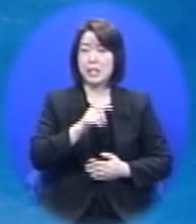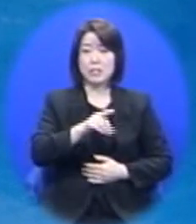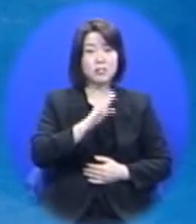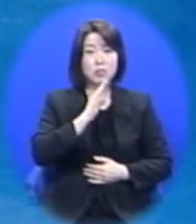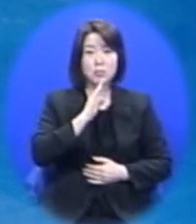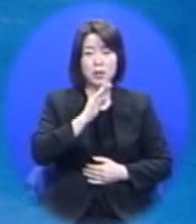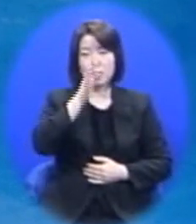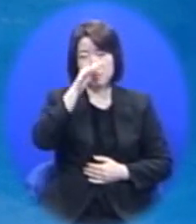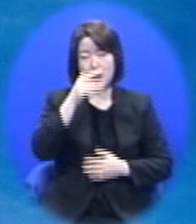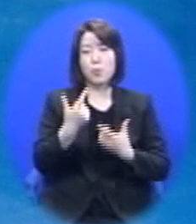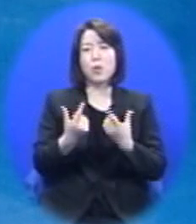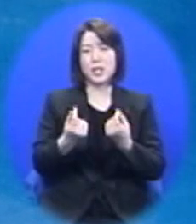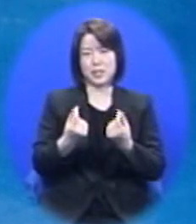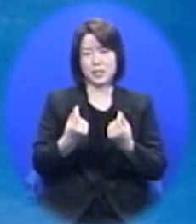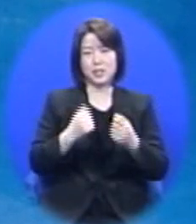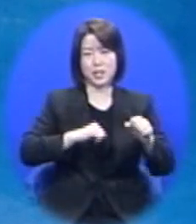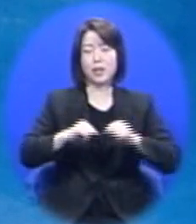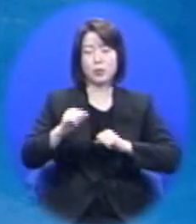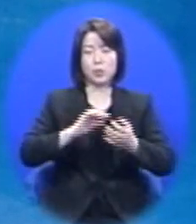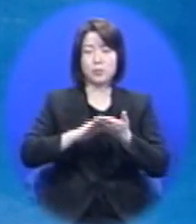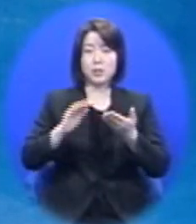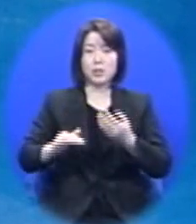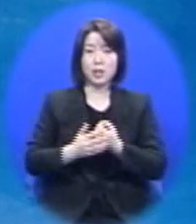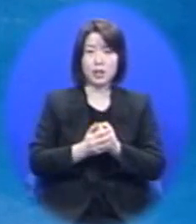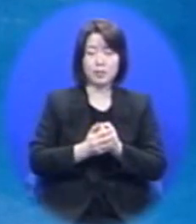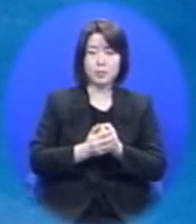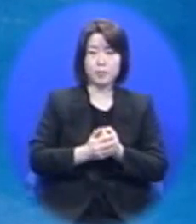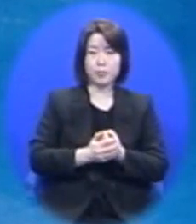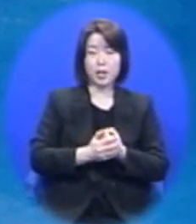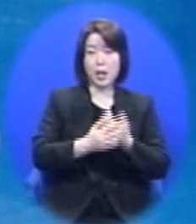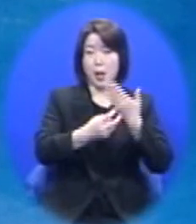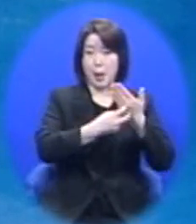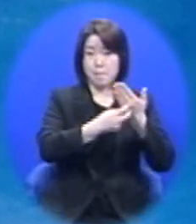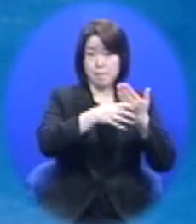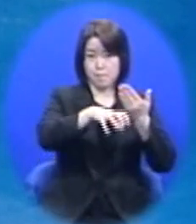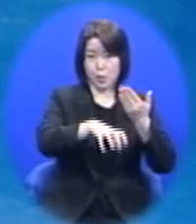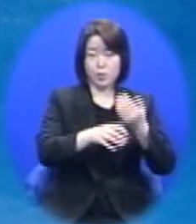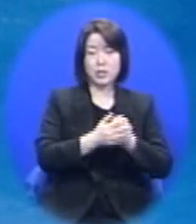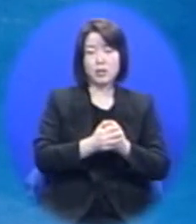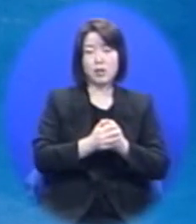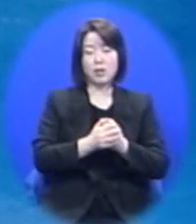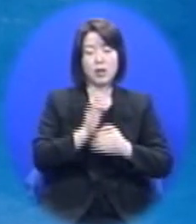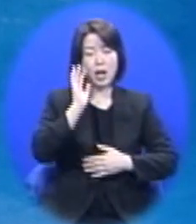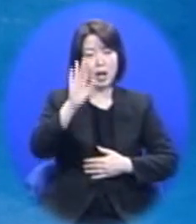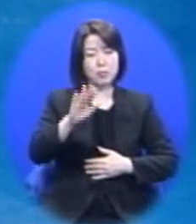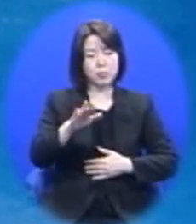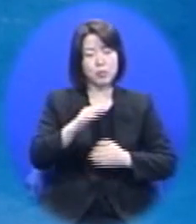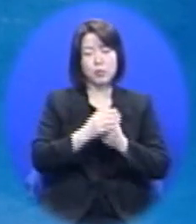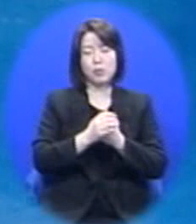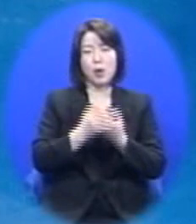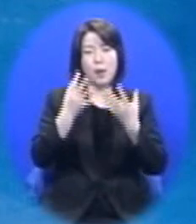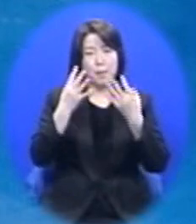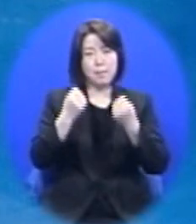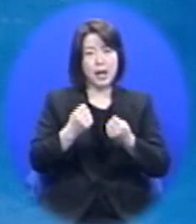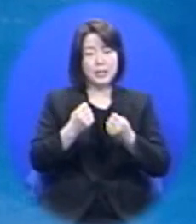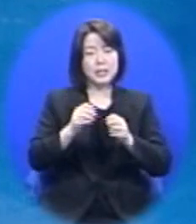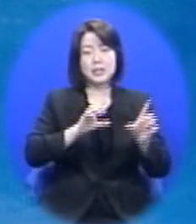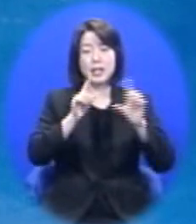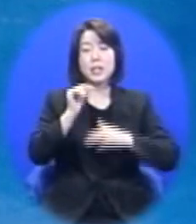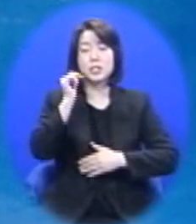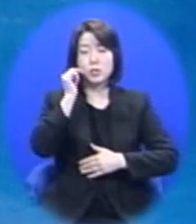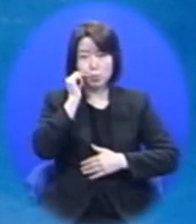정말 바보 같은 일이에요. 병원에서 이제는 얼마 살지 못할 거라는 진단을 받은